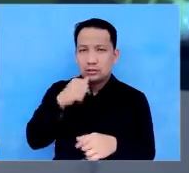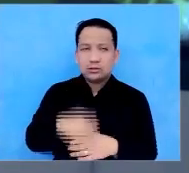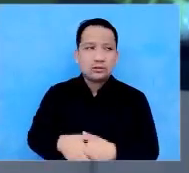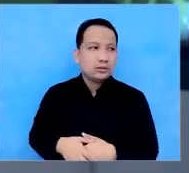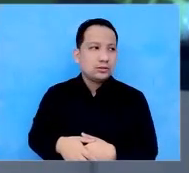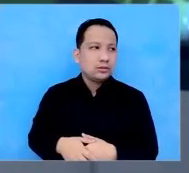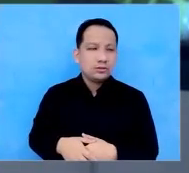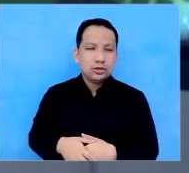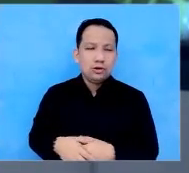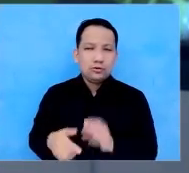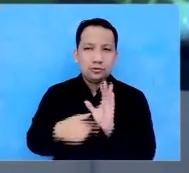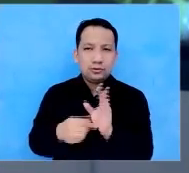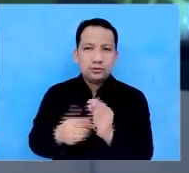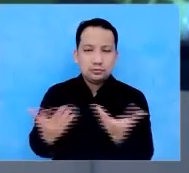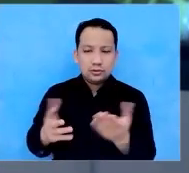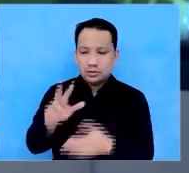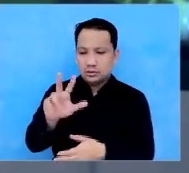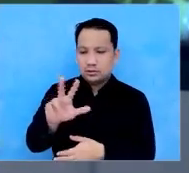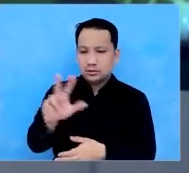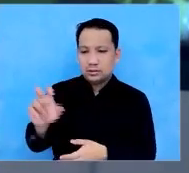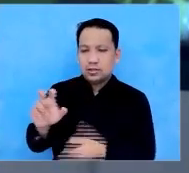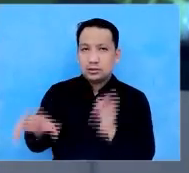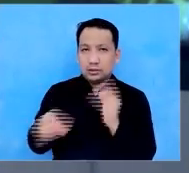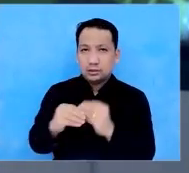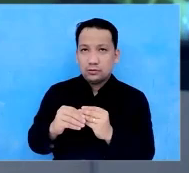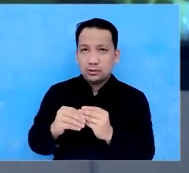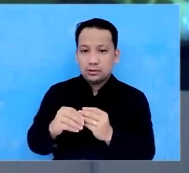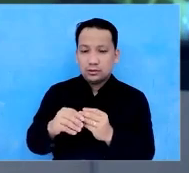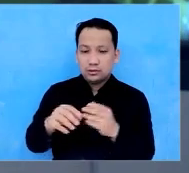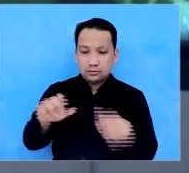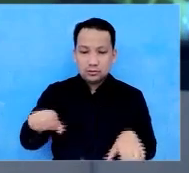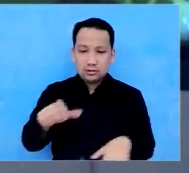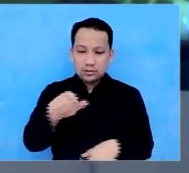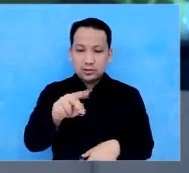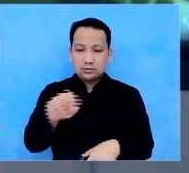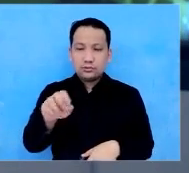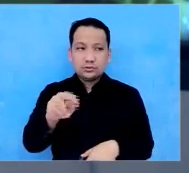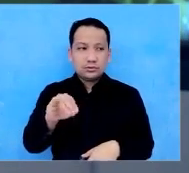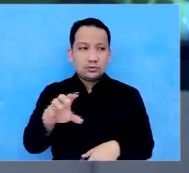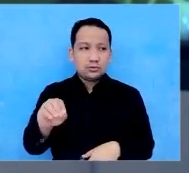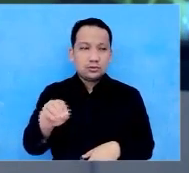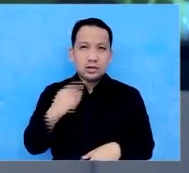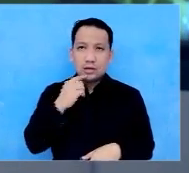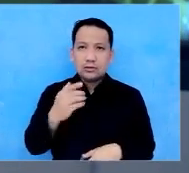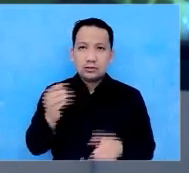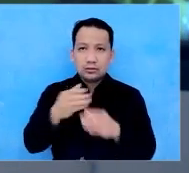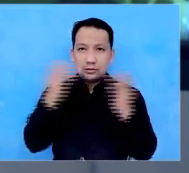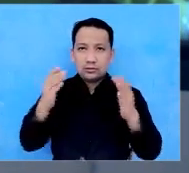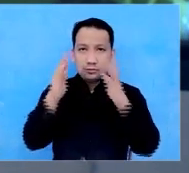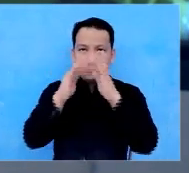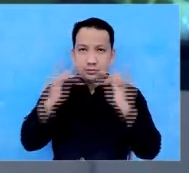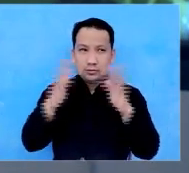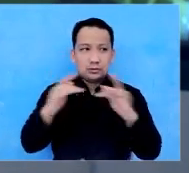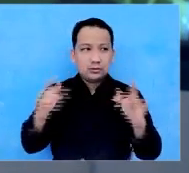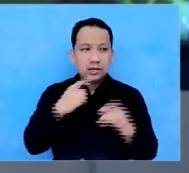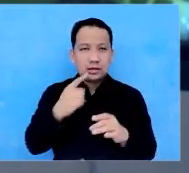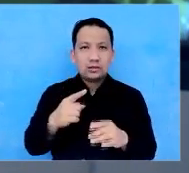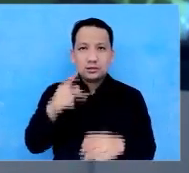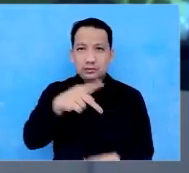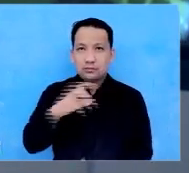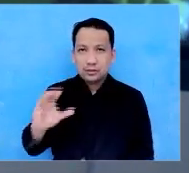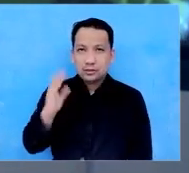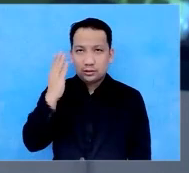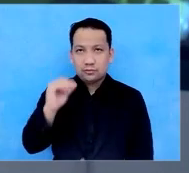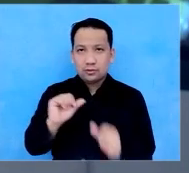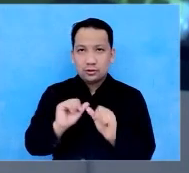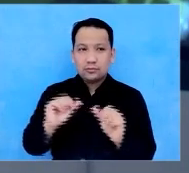Sa ibang balita, mahigit 300 imahe ng Santo Niño ang itinampok sa muling pagdiriwang ng Fiesta del Santo Niño sa Pasay. Ang mga